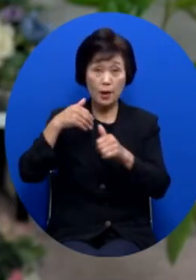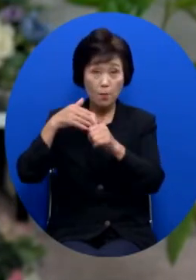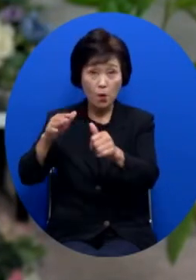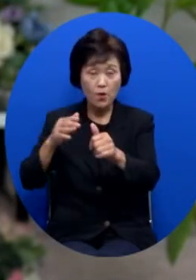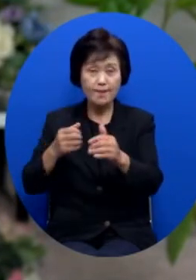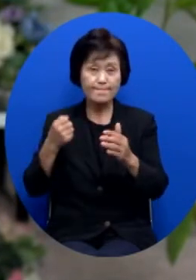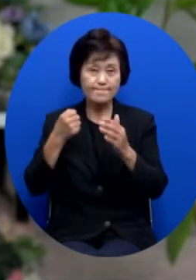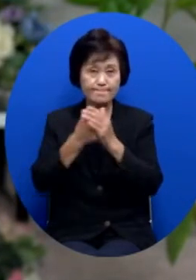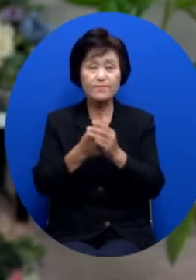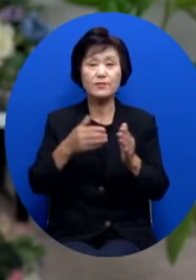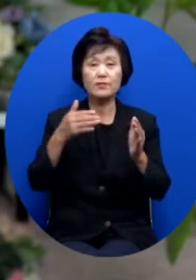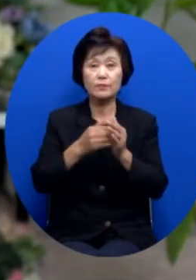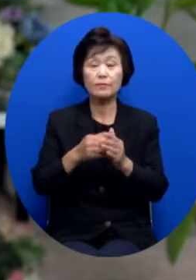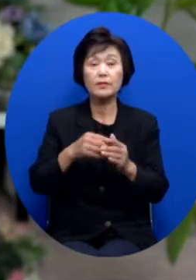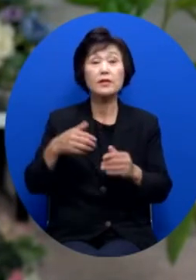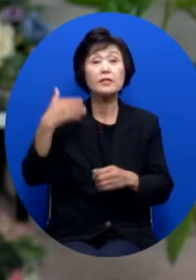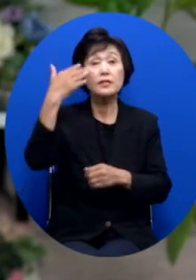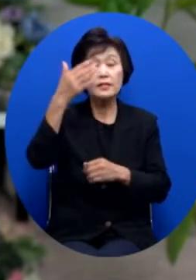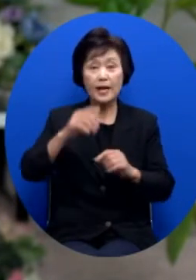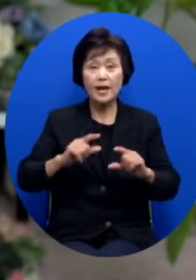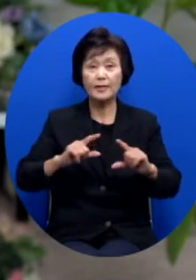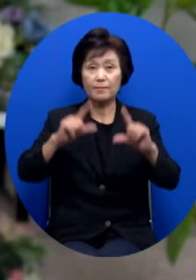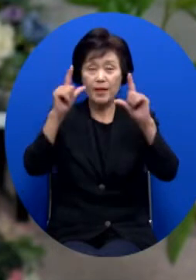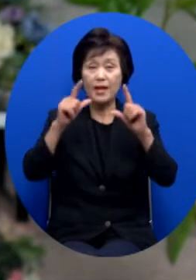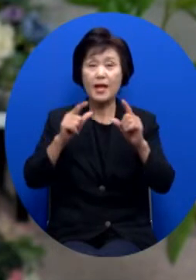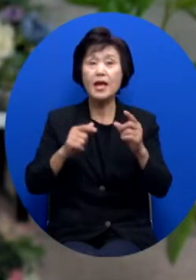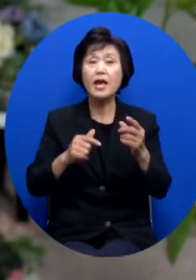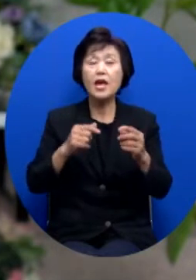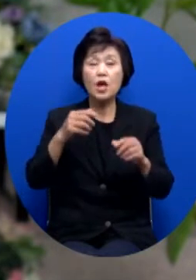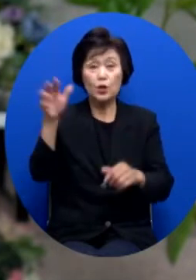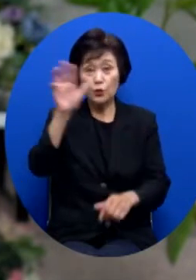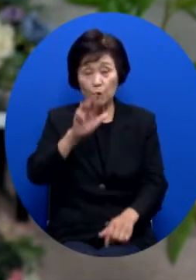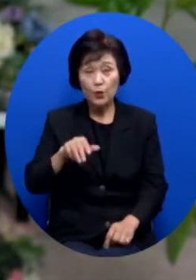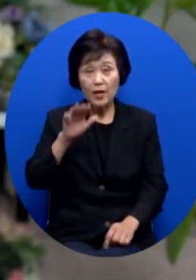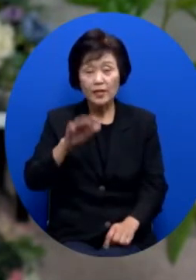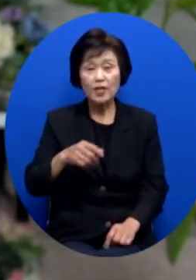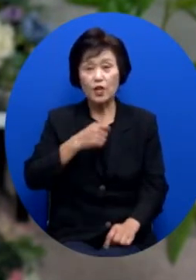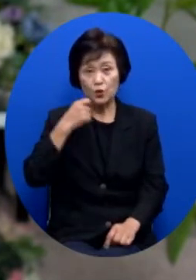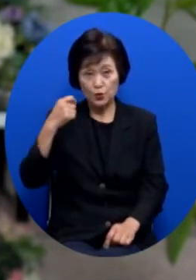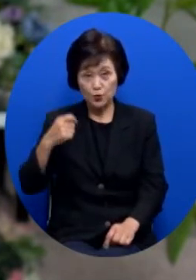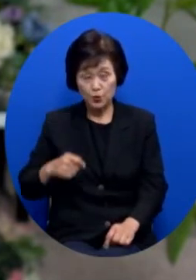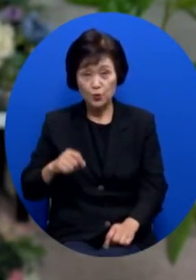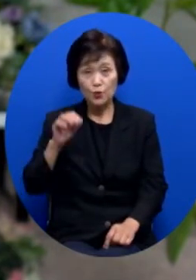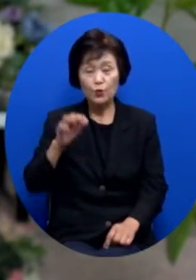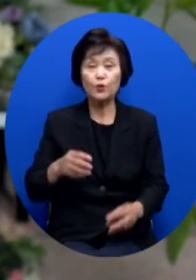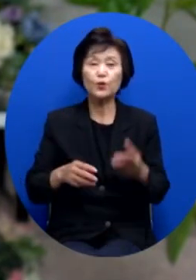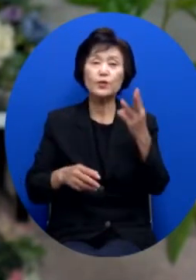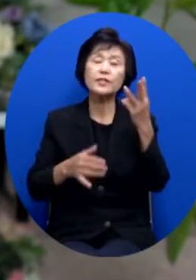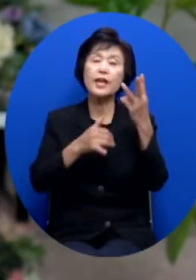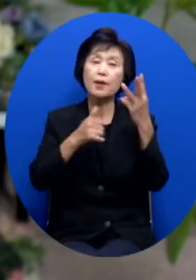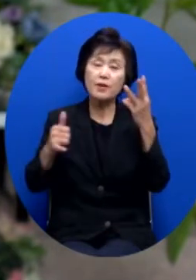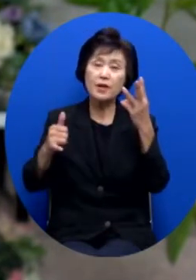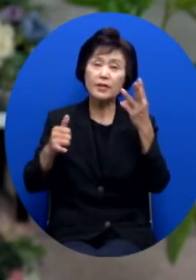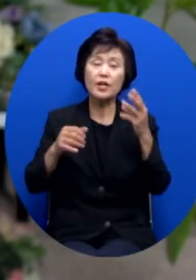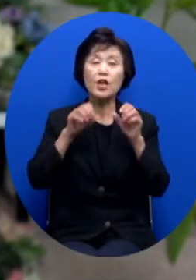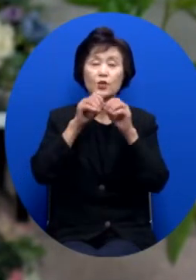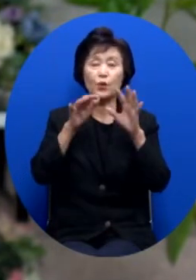결의했습니다 이듬해 이해 총회에서 중국으로 3명의 선교사를